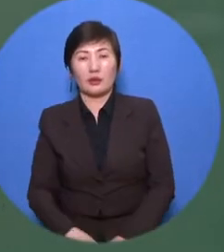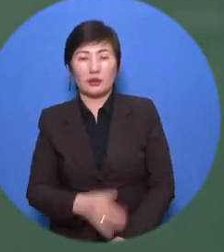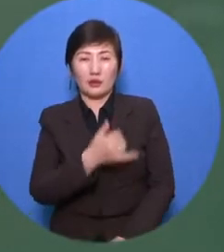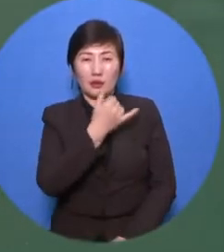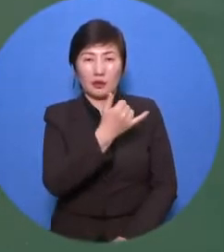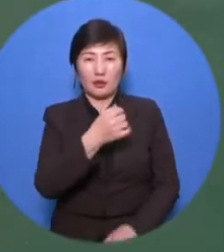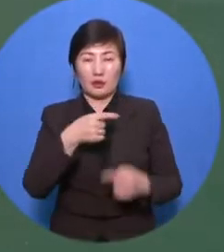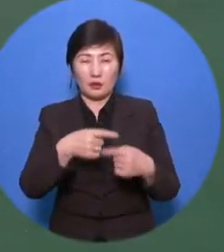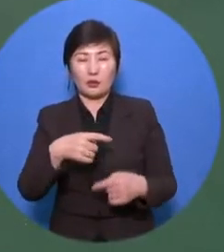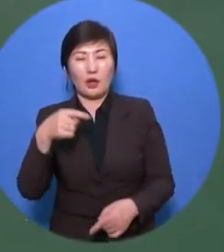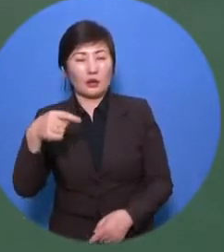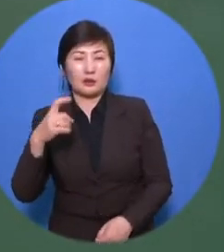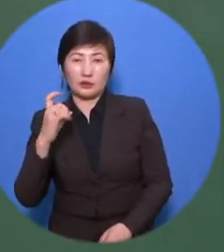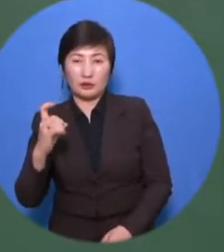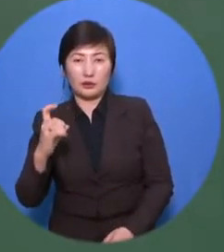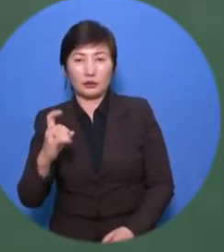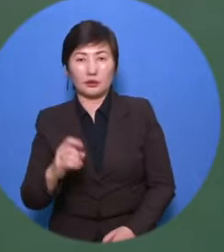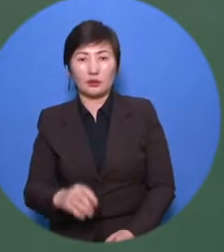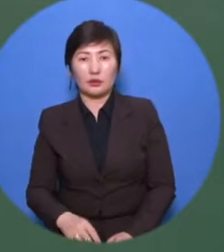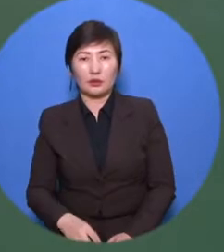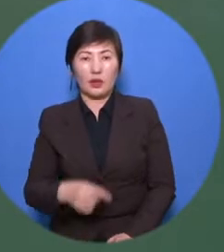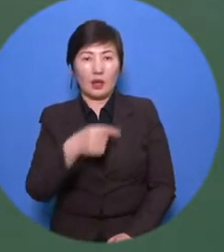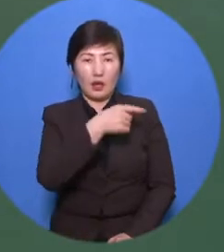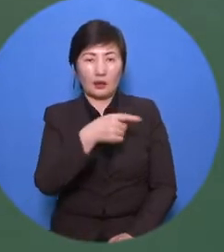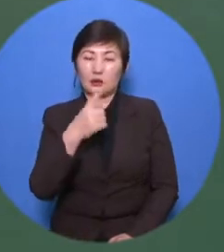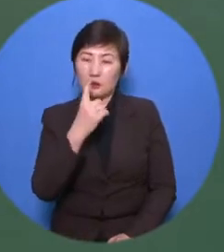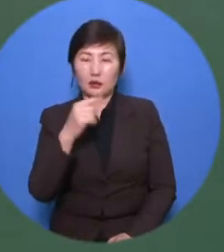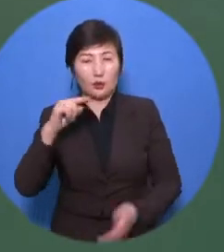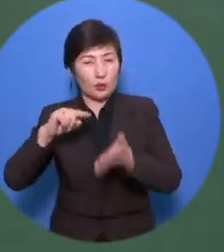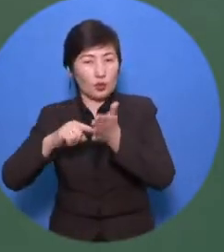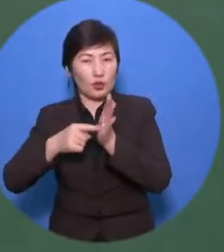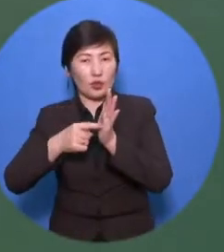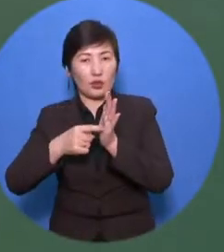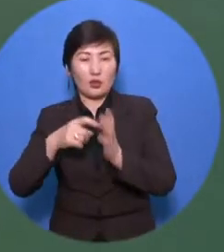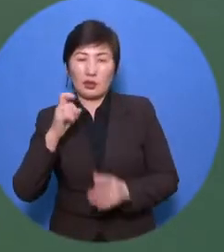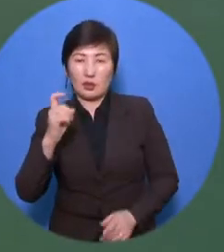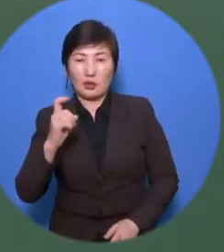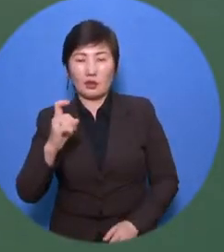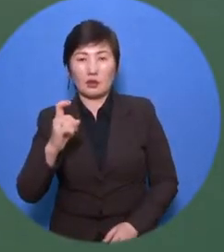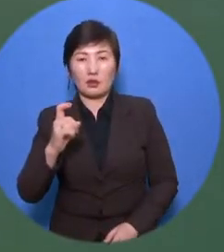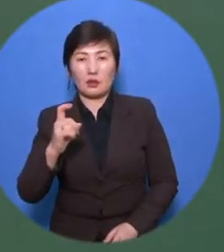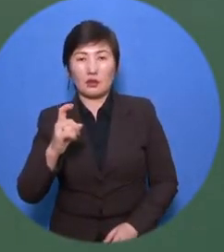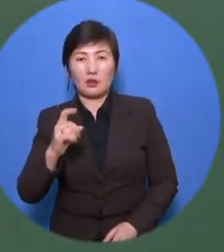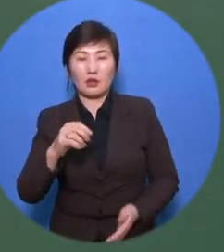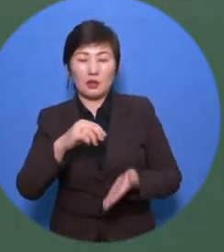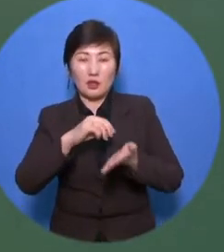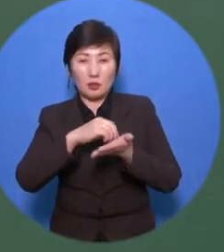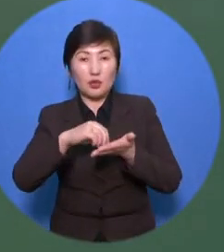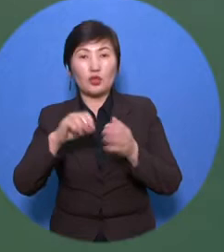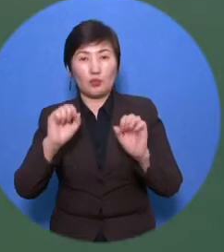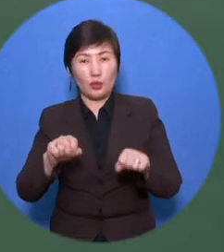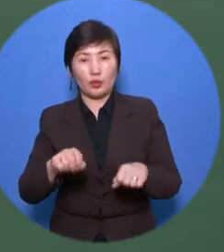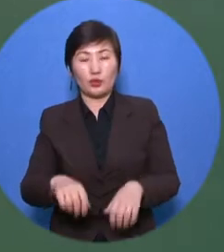хасах x гэдэг маань хасах нэгийг үржидэг нь x гэсэн хэлбэрээр бичигдэж болох